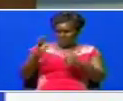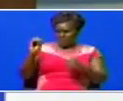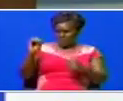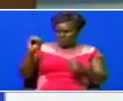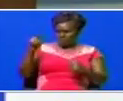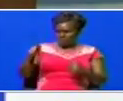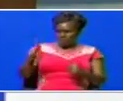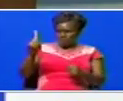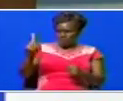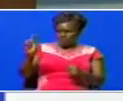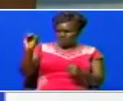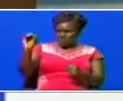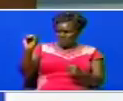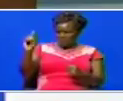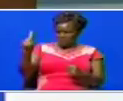0.10%.